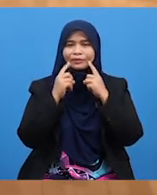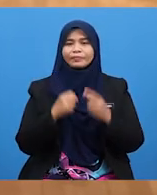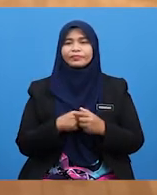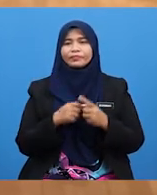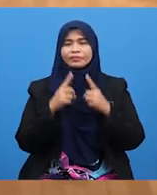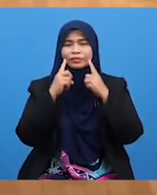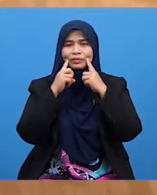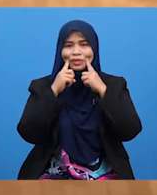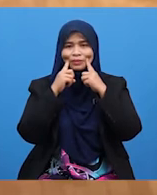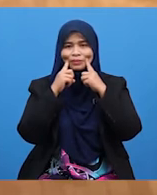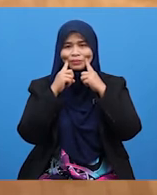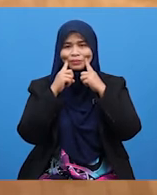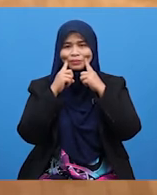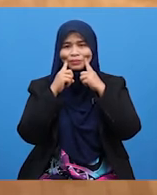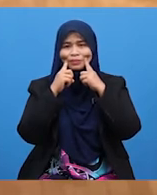bibir.